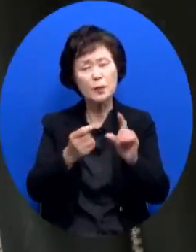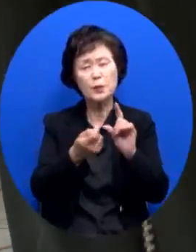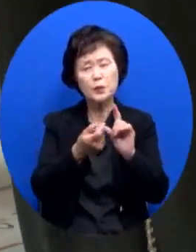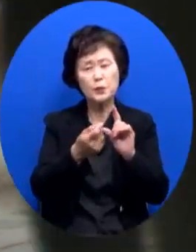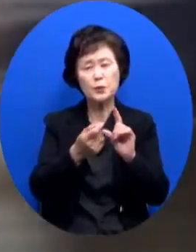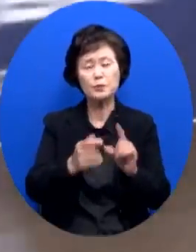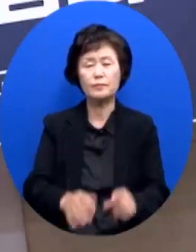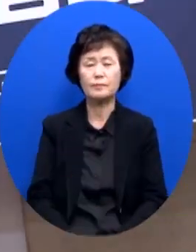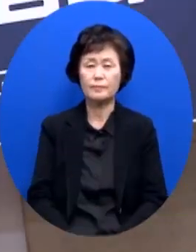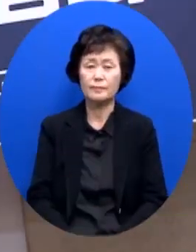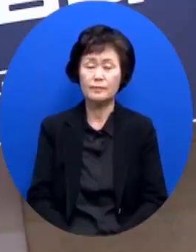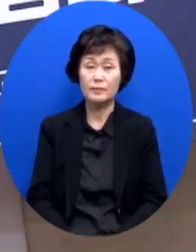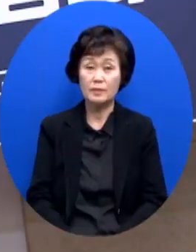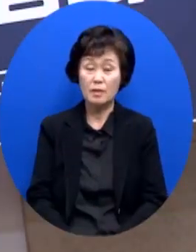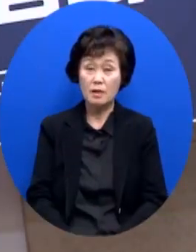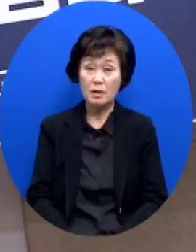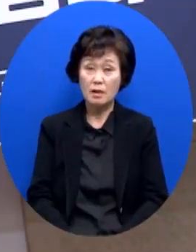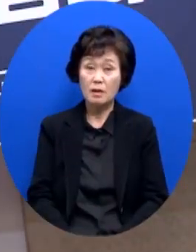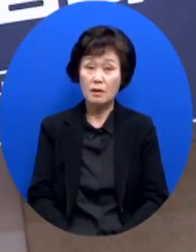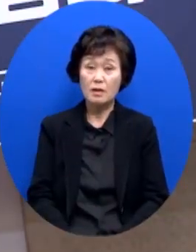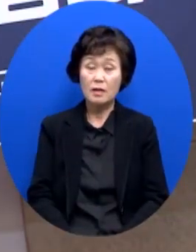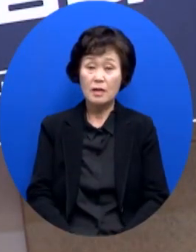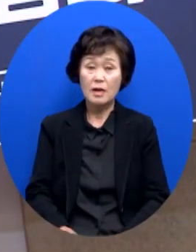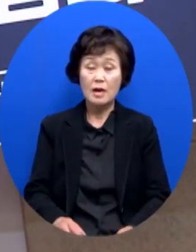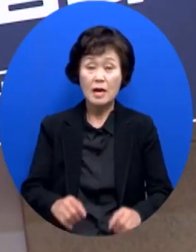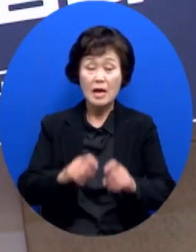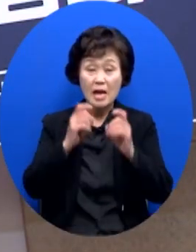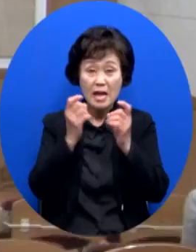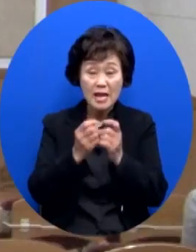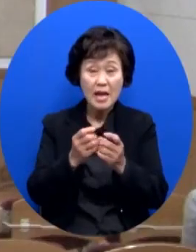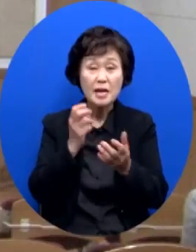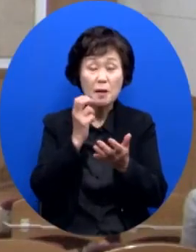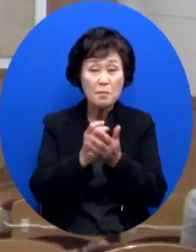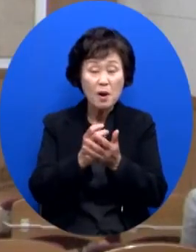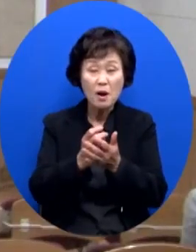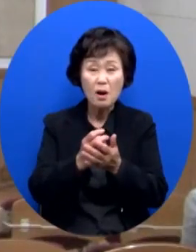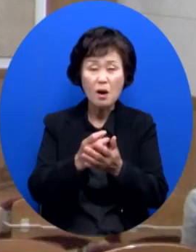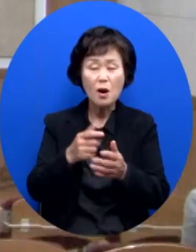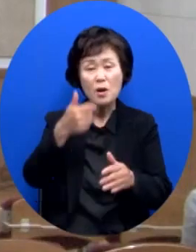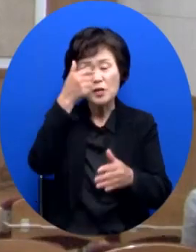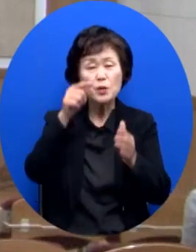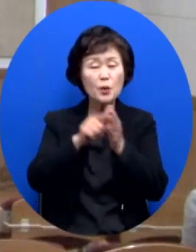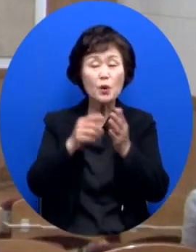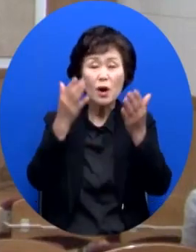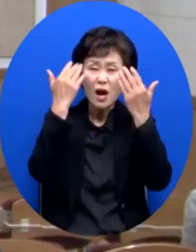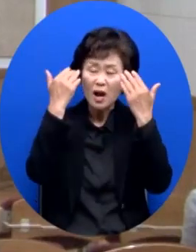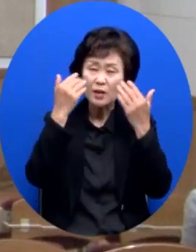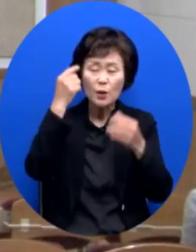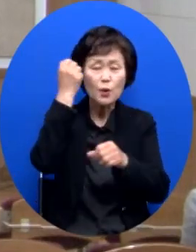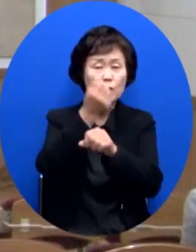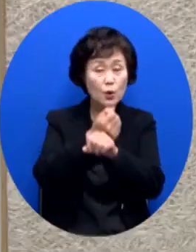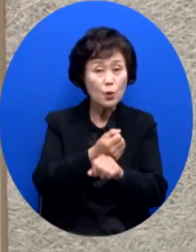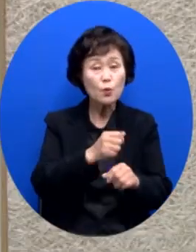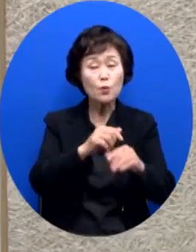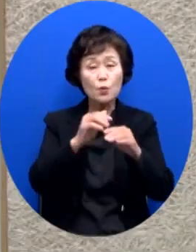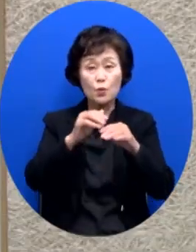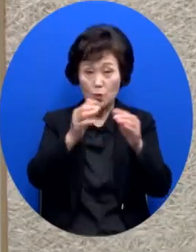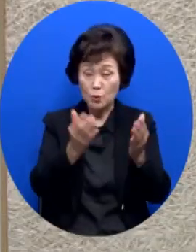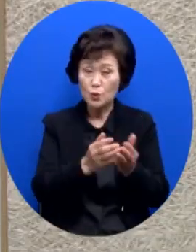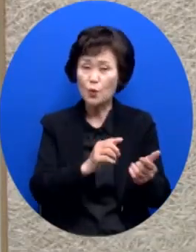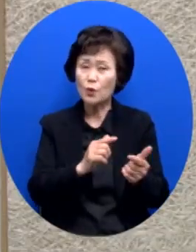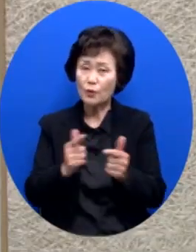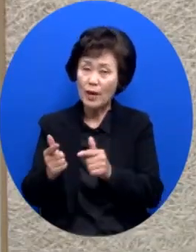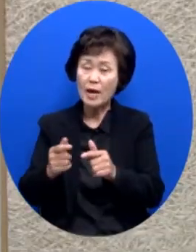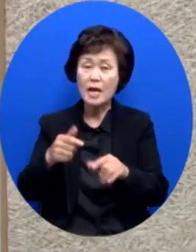상황입니다. 이런 가운데 사학법인 미션 네트워크, 기독교학교 교육연구소 등 기독교